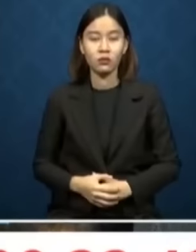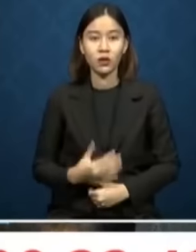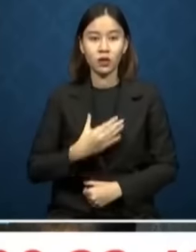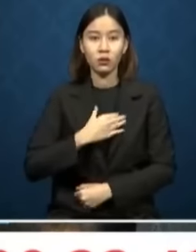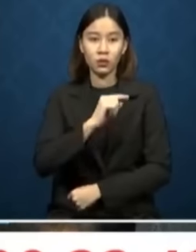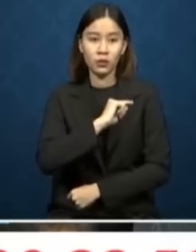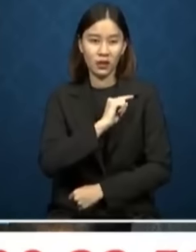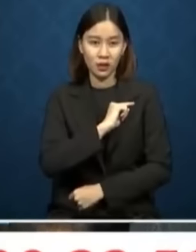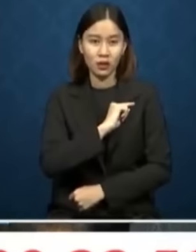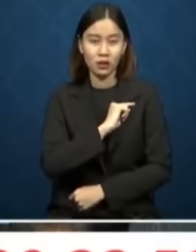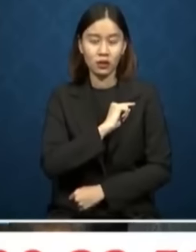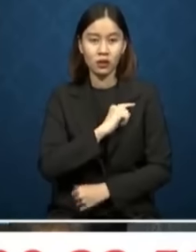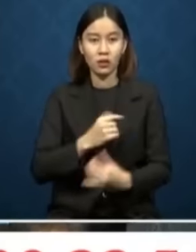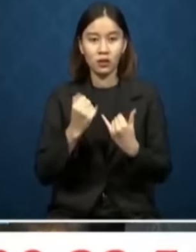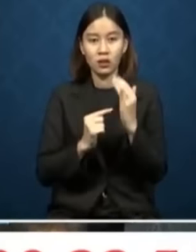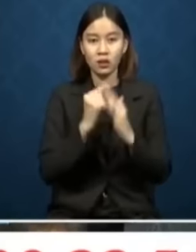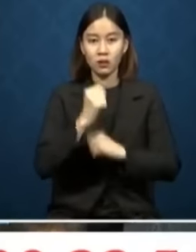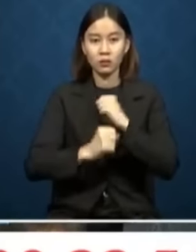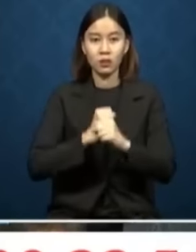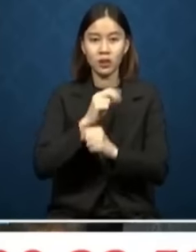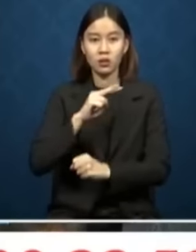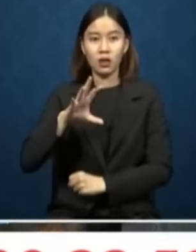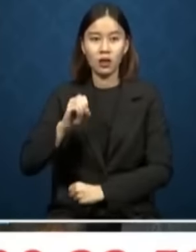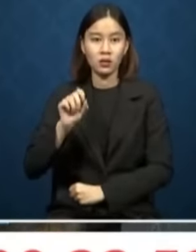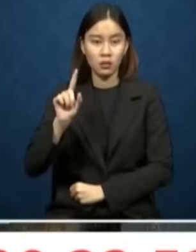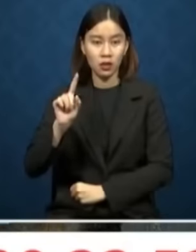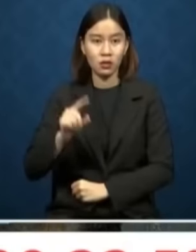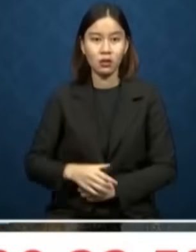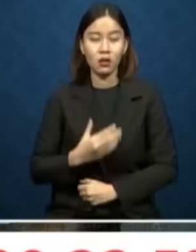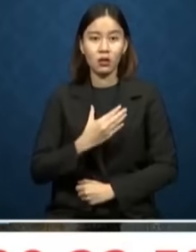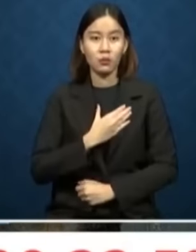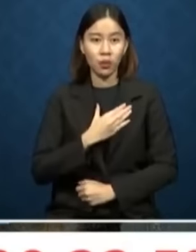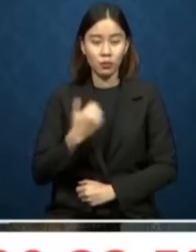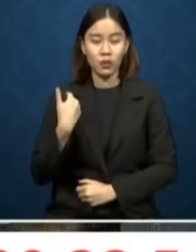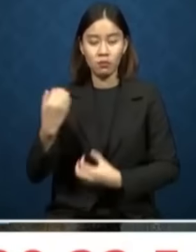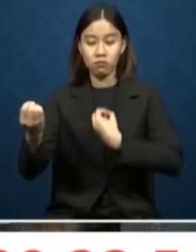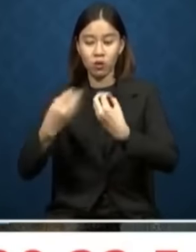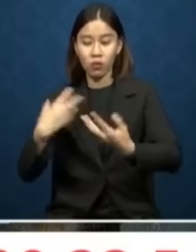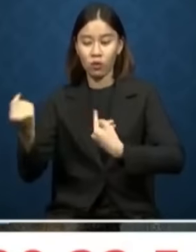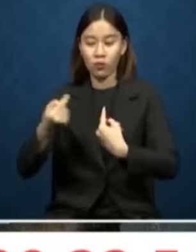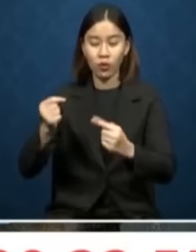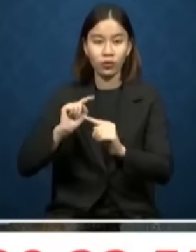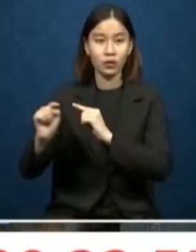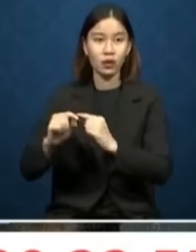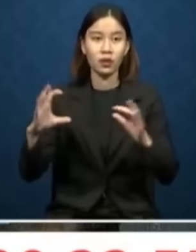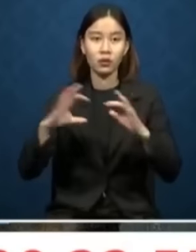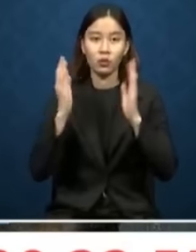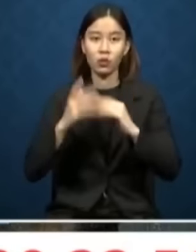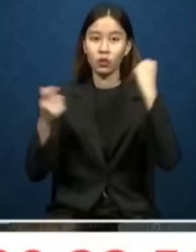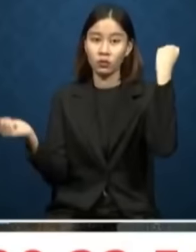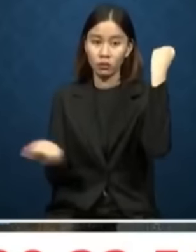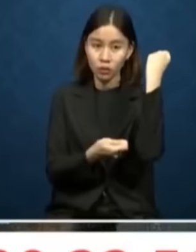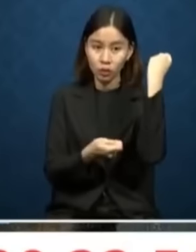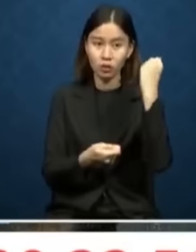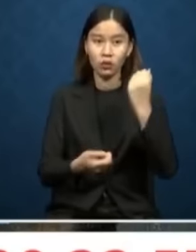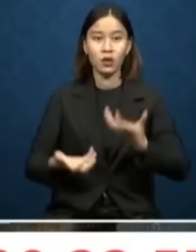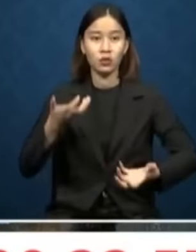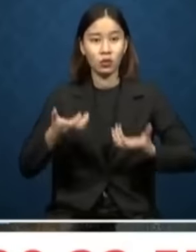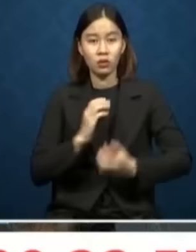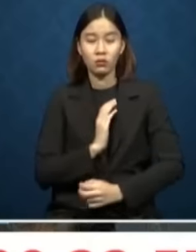ทำหน้าที่นี้มาตั้งแต่ปี2551ผมรับเรื่องร้องเรียนเกี่ยวกับนักโทษเกี่ยวกับความไม่ยุติ